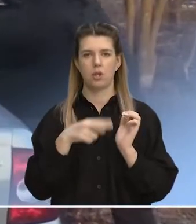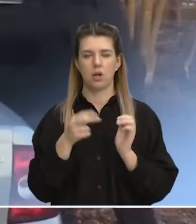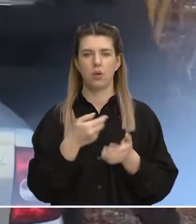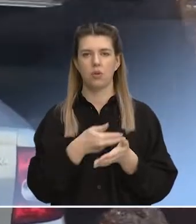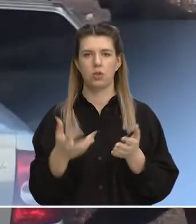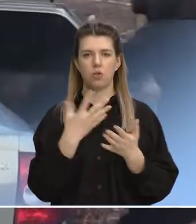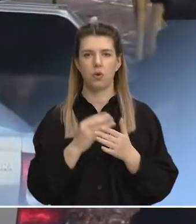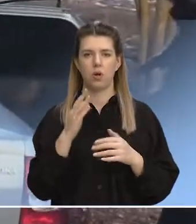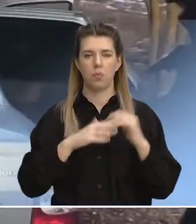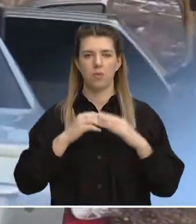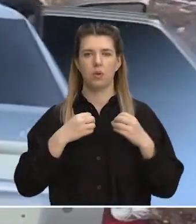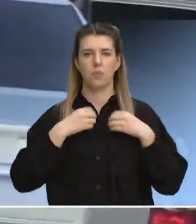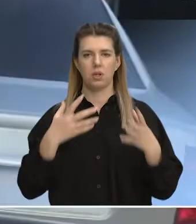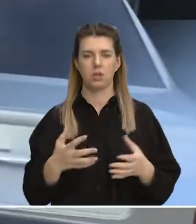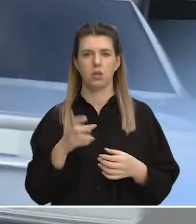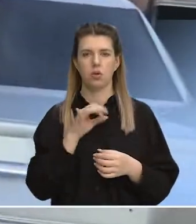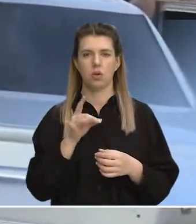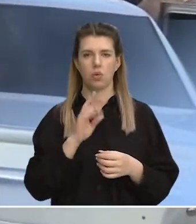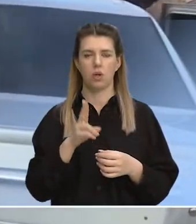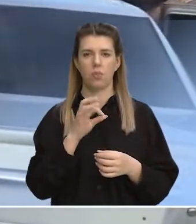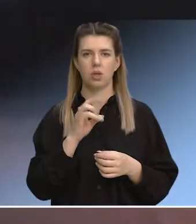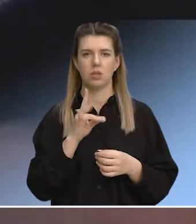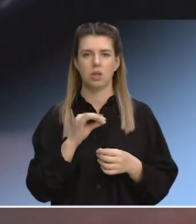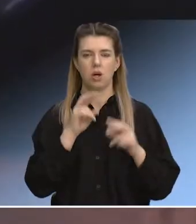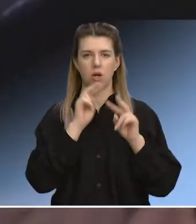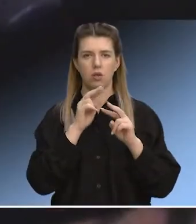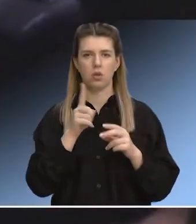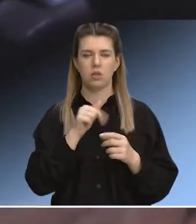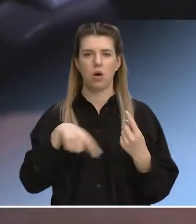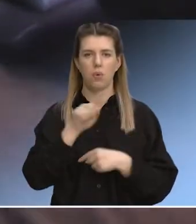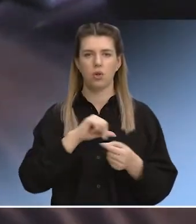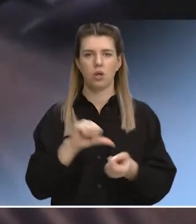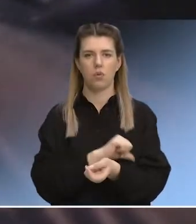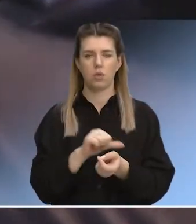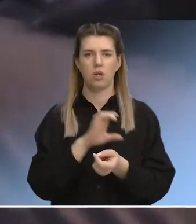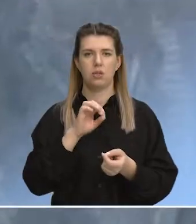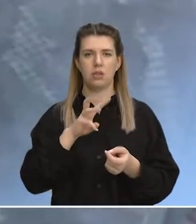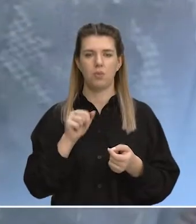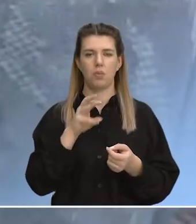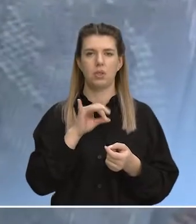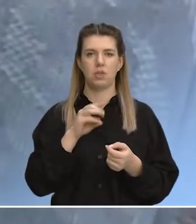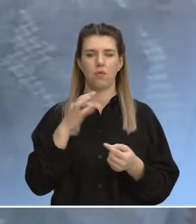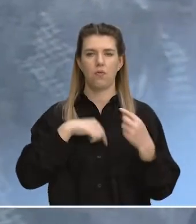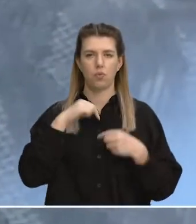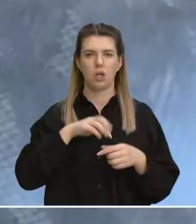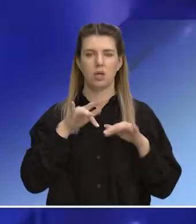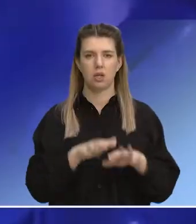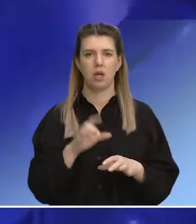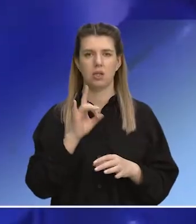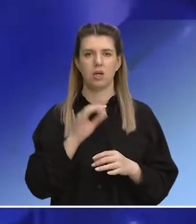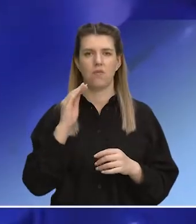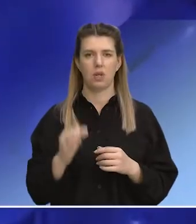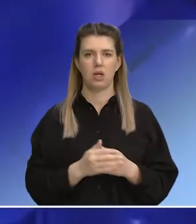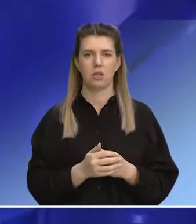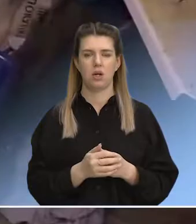декабря отмечают свой профессиональный праздник сотрудники подразделений по контролю за оборотом наркотиков системы Министерства внутренних дел